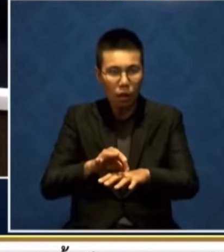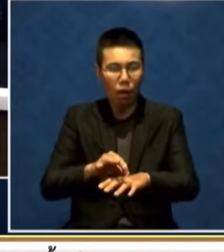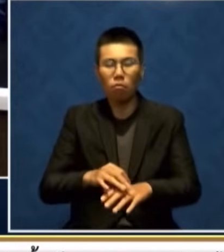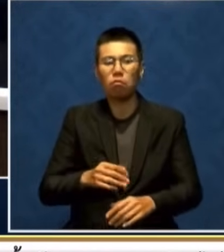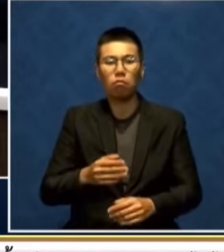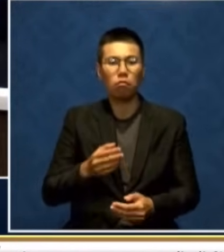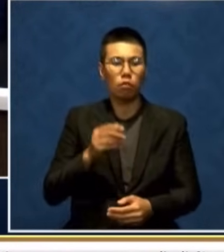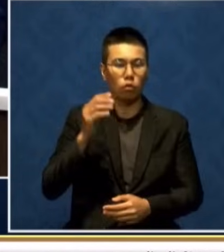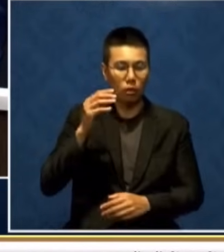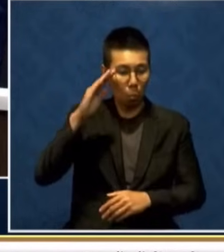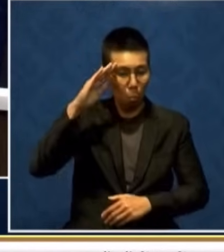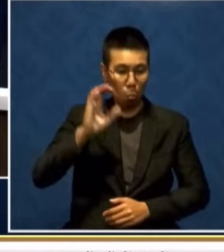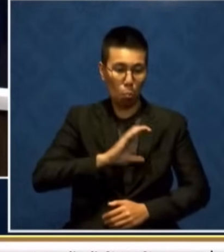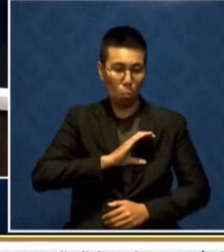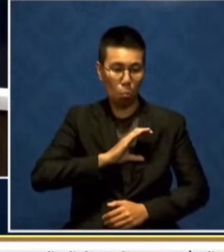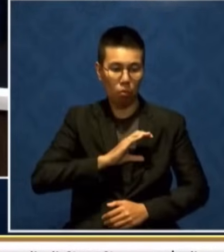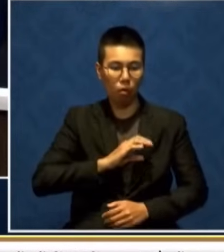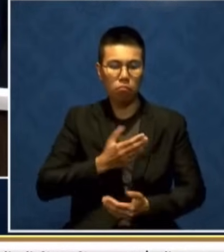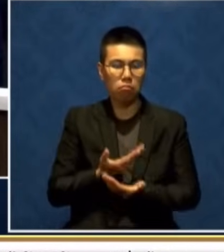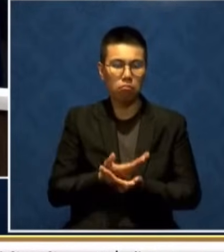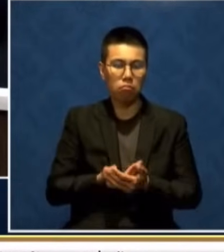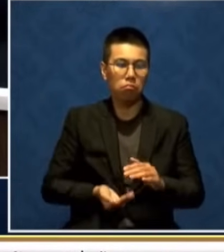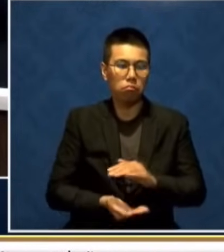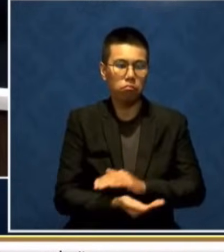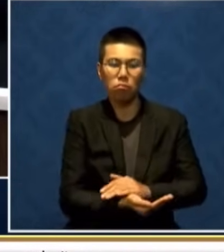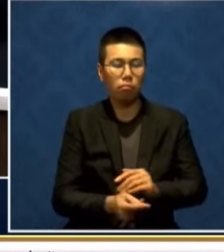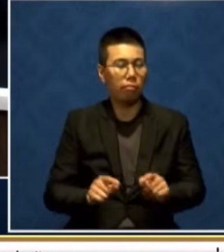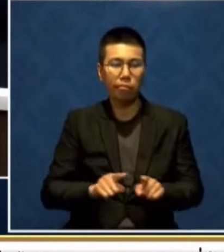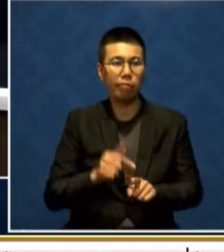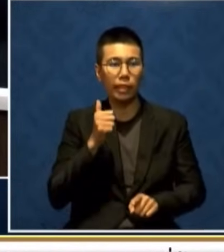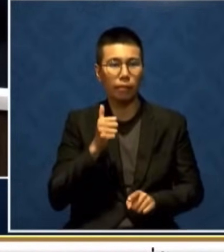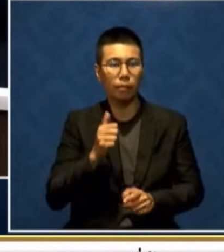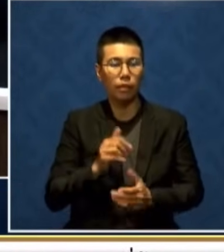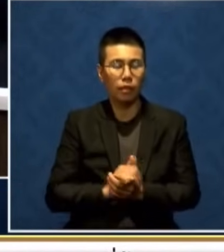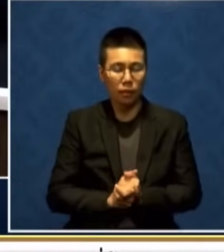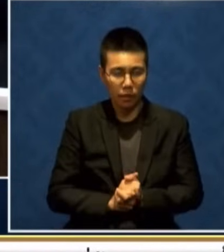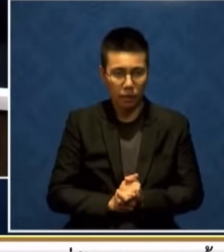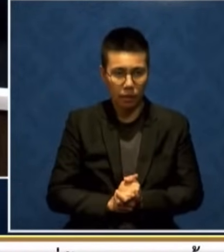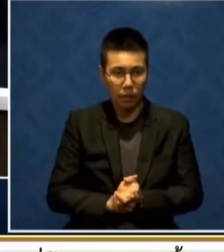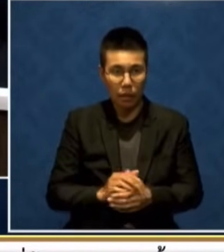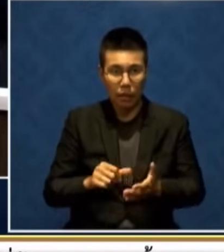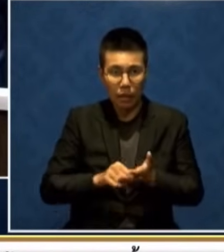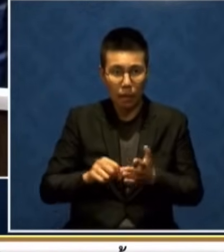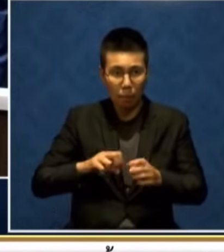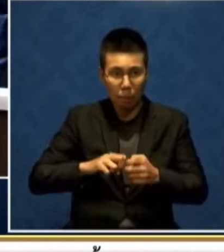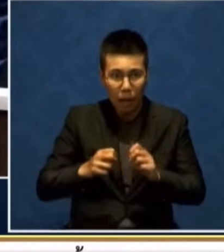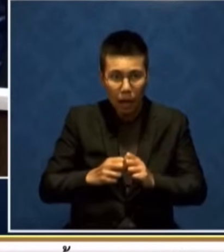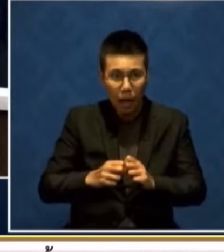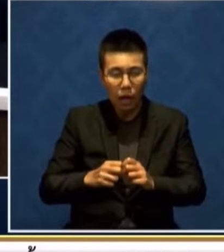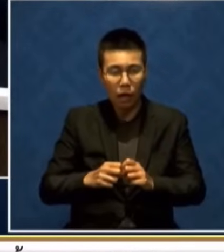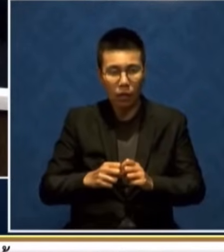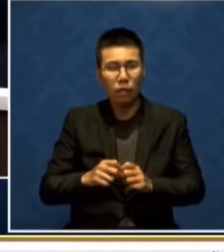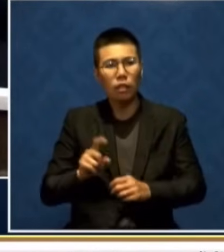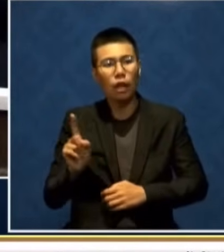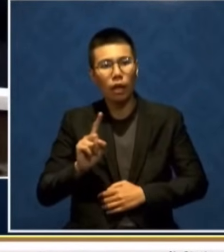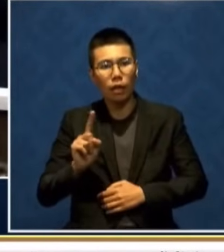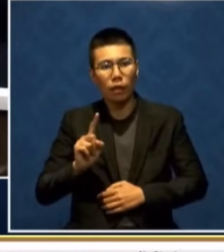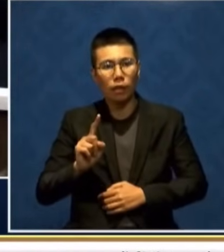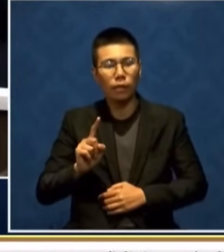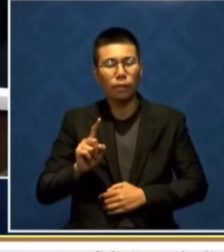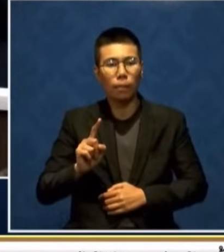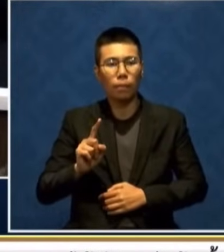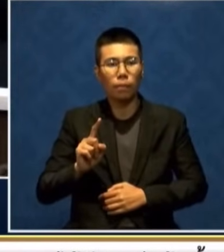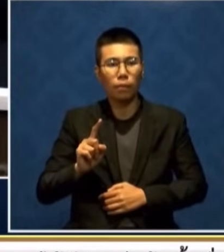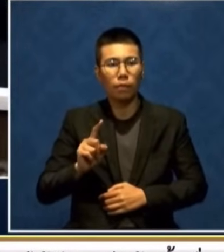เลิกรับสินบนแต่ขั้นต่ำที่สุดของการแก้ปัญหาความหิวของตำรวจครับที่สามารถ